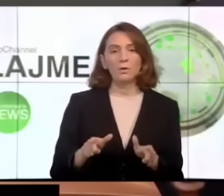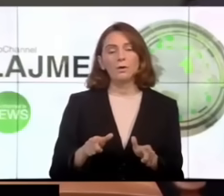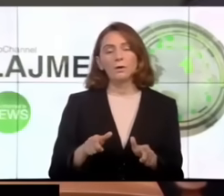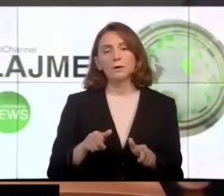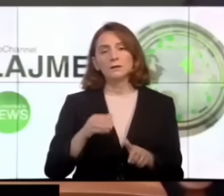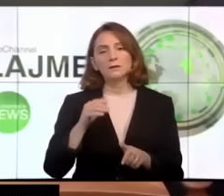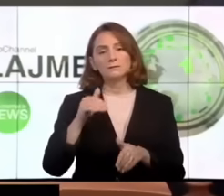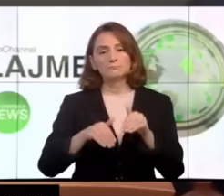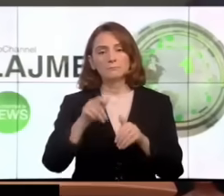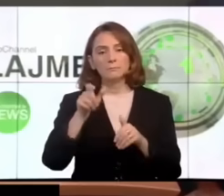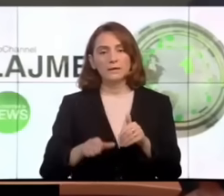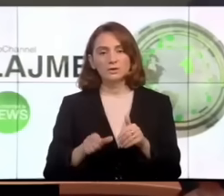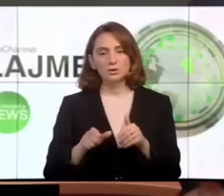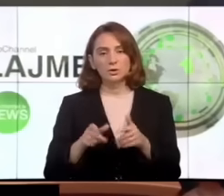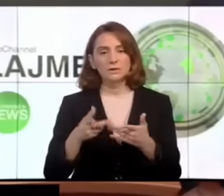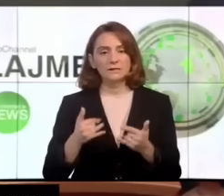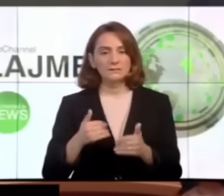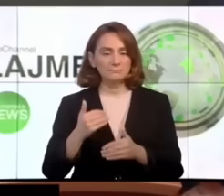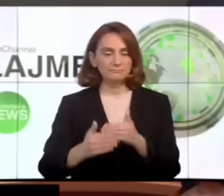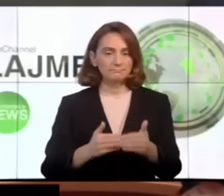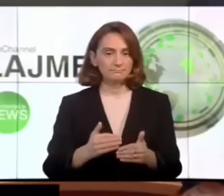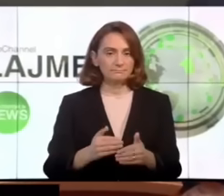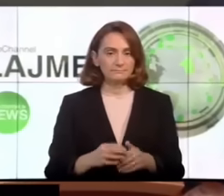mendimet e shprehura dhe votën në kuvend.